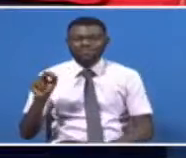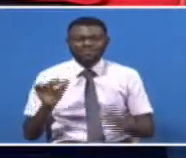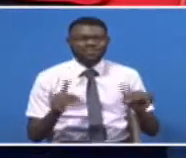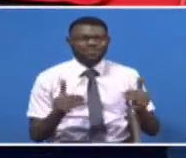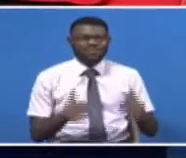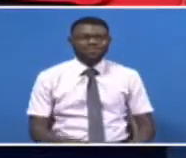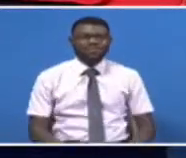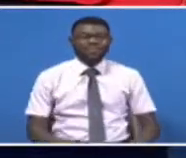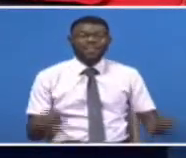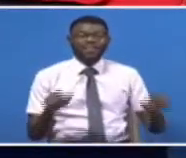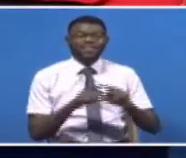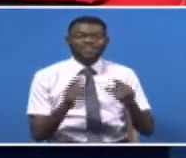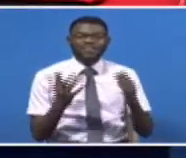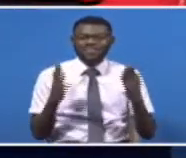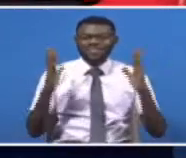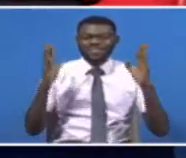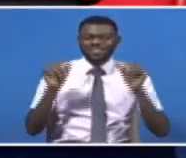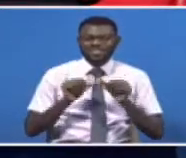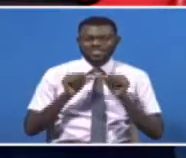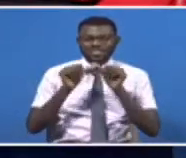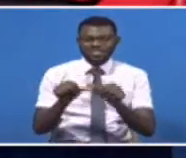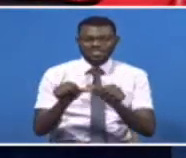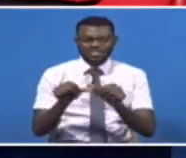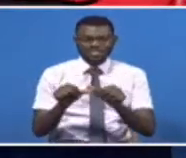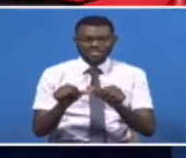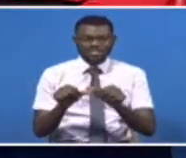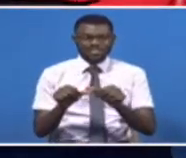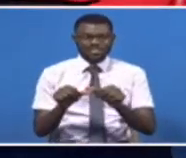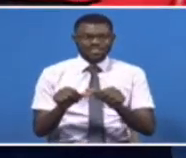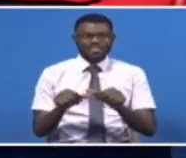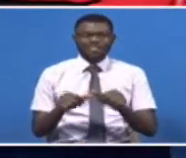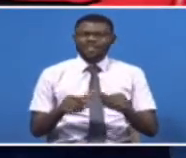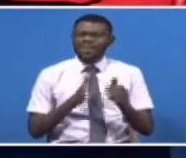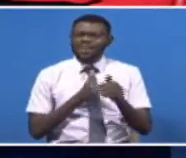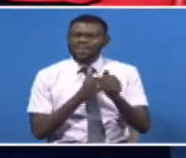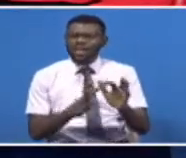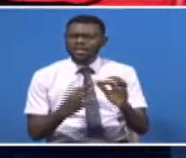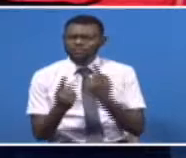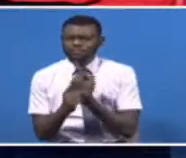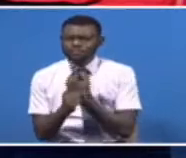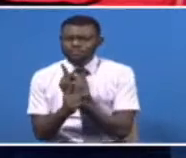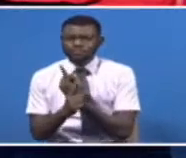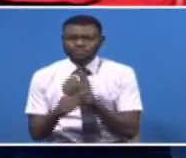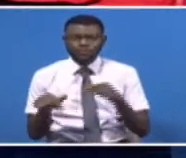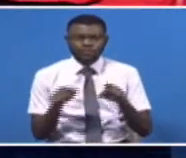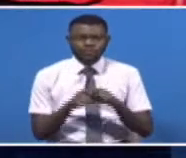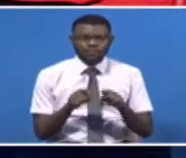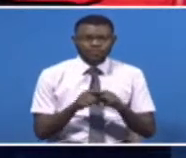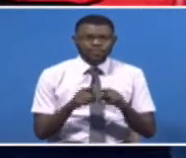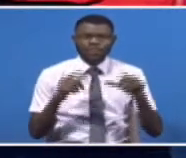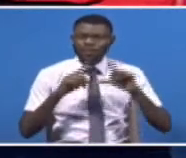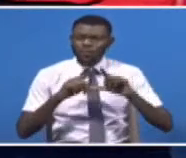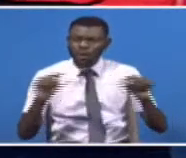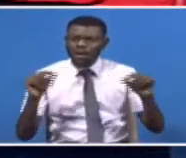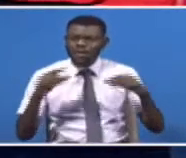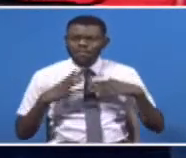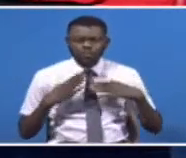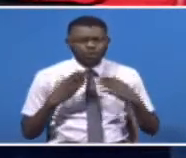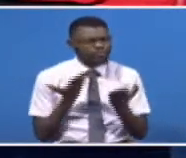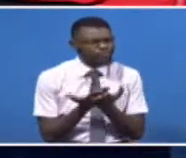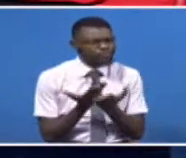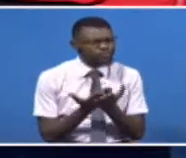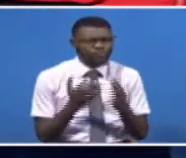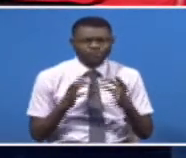Na tukisalia kwenye sherehe hizo za Eid al-Adha, viongozi mbalimbali wa mashirika wametoa jumbe za kuwaomba wa